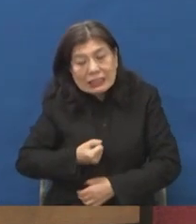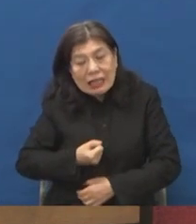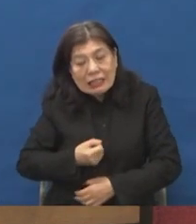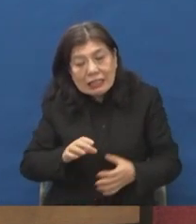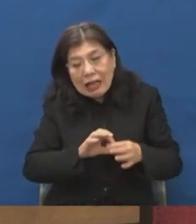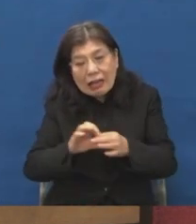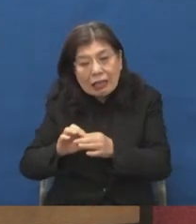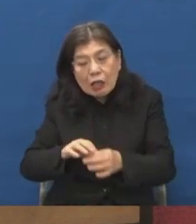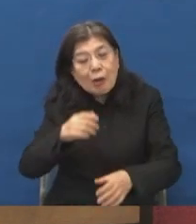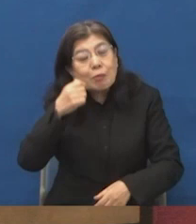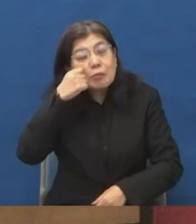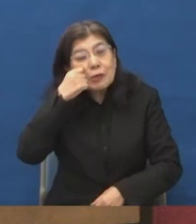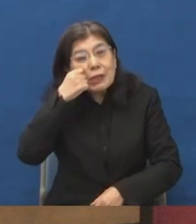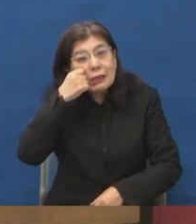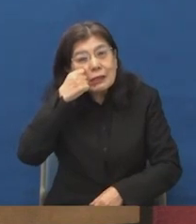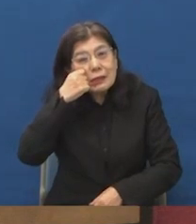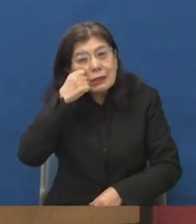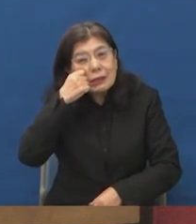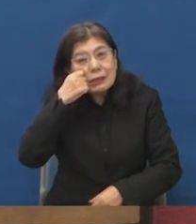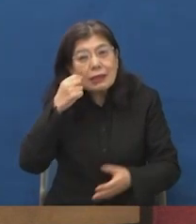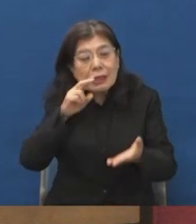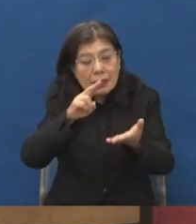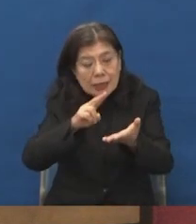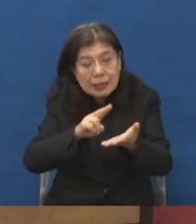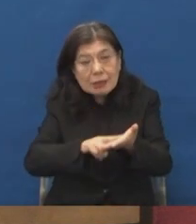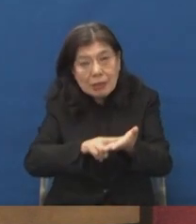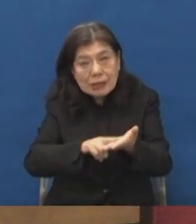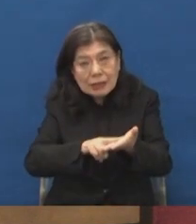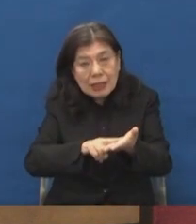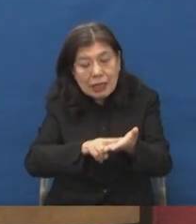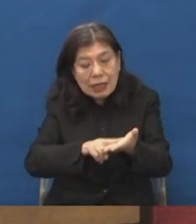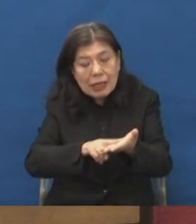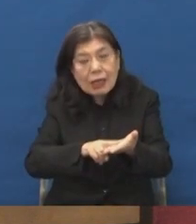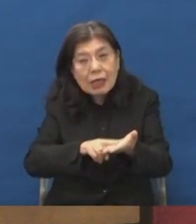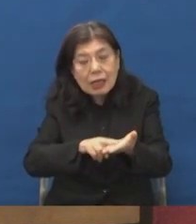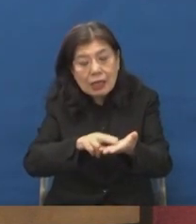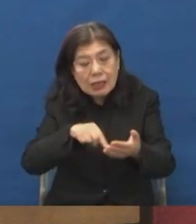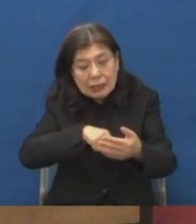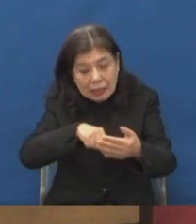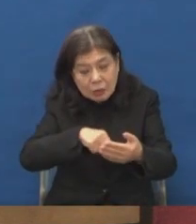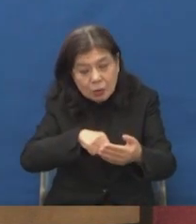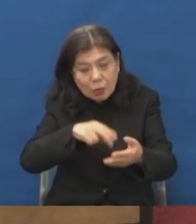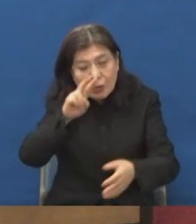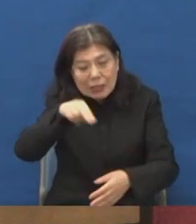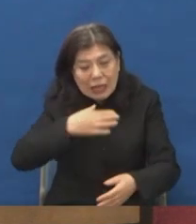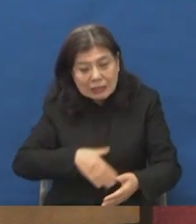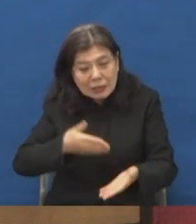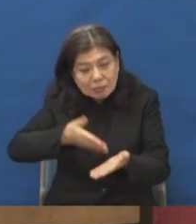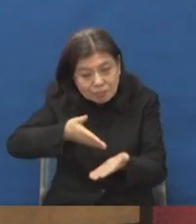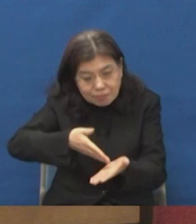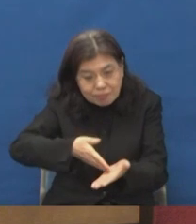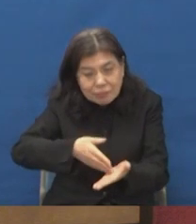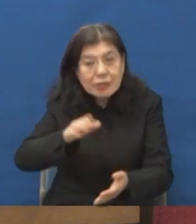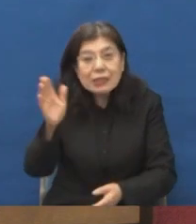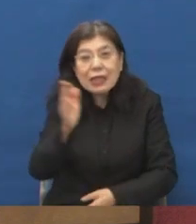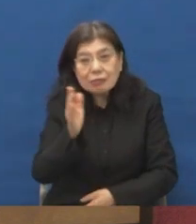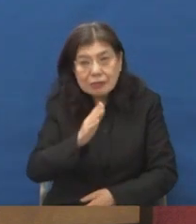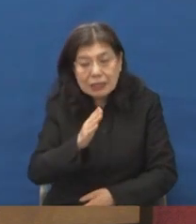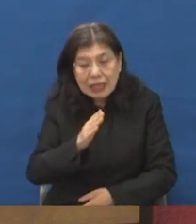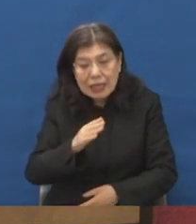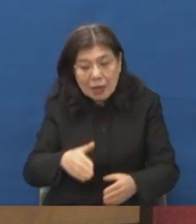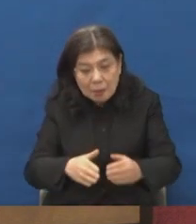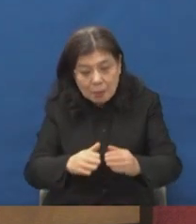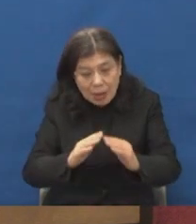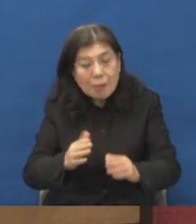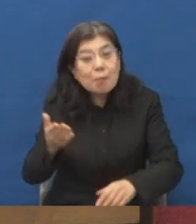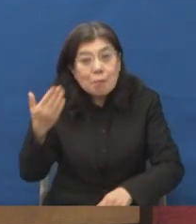ません。決まったことをどう理解していただくかではなく、構想段階から関心を持